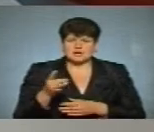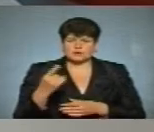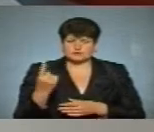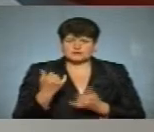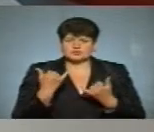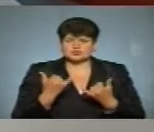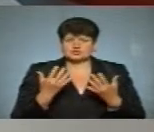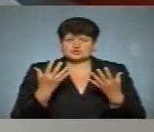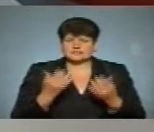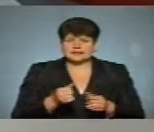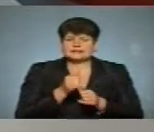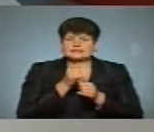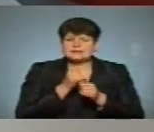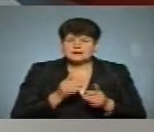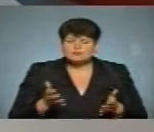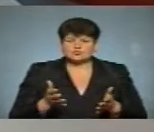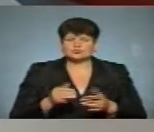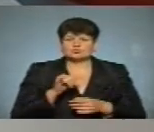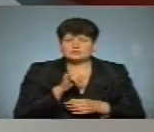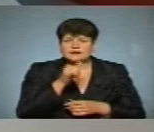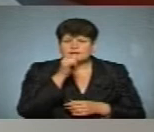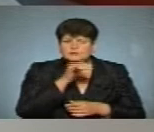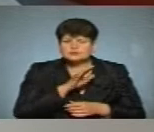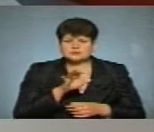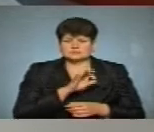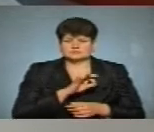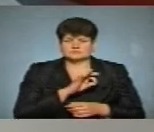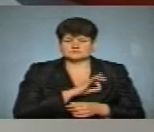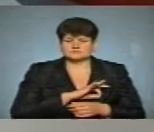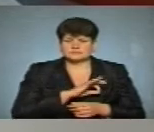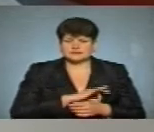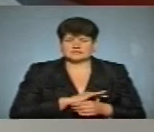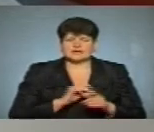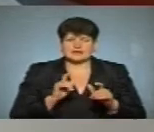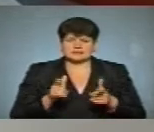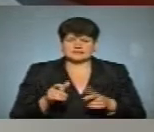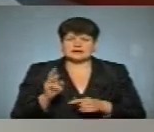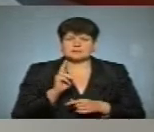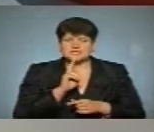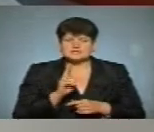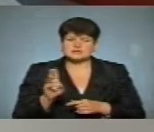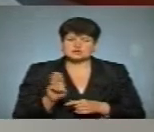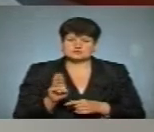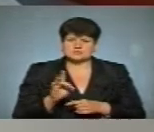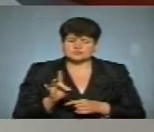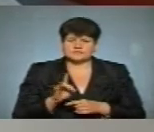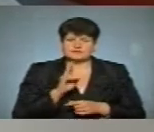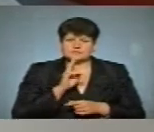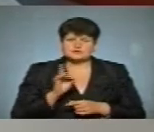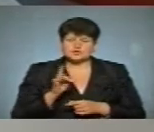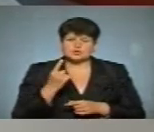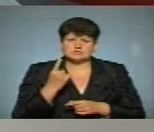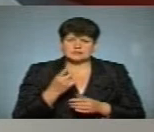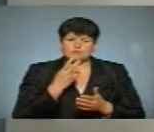на сьогоднішній день не можуть, в них ще неможливо застосувати адаптивний карантин. Це Кременецький і Шумський. В Кременецькому районі один з